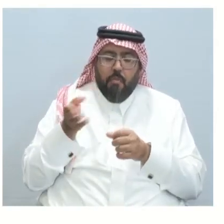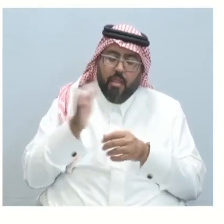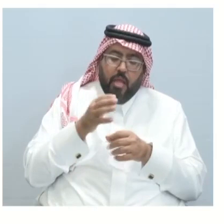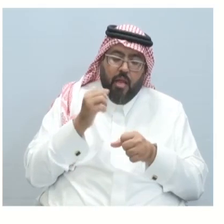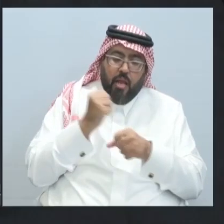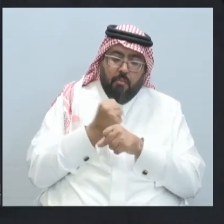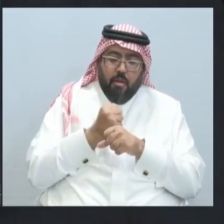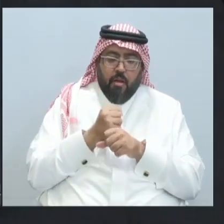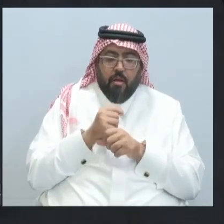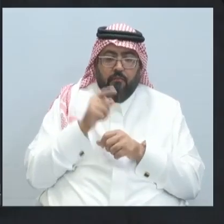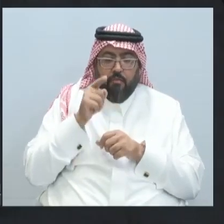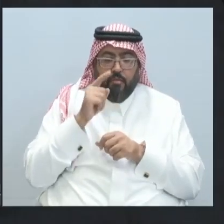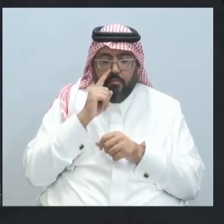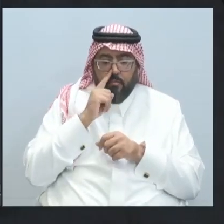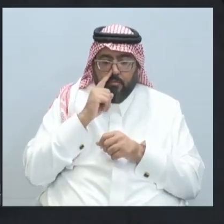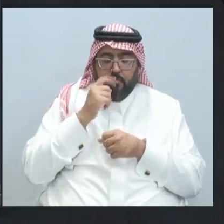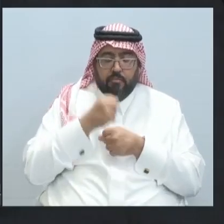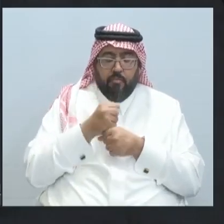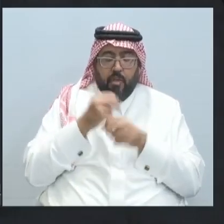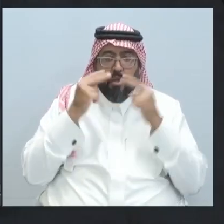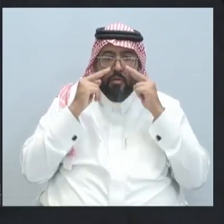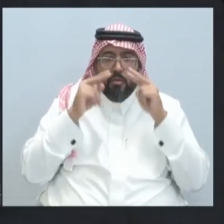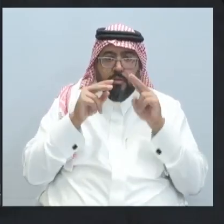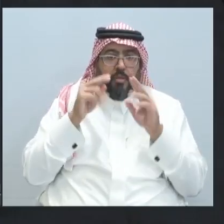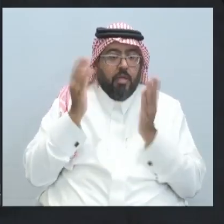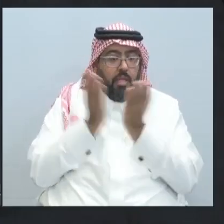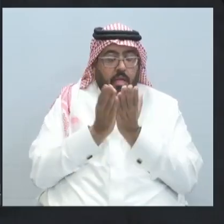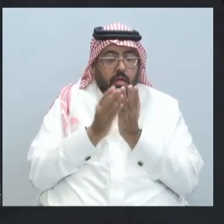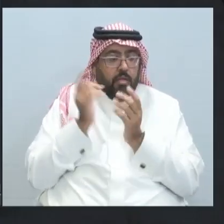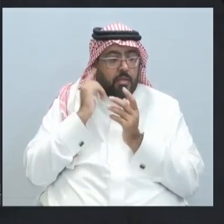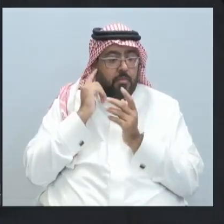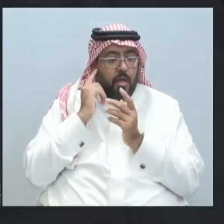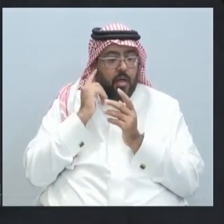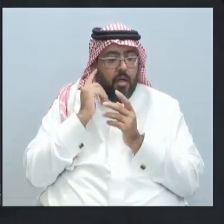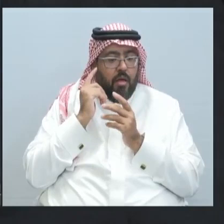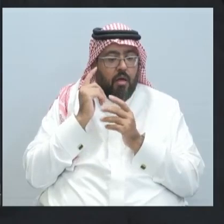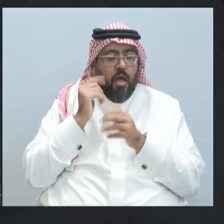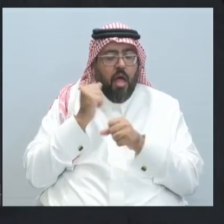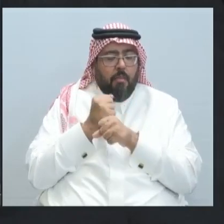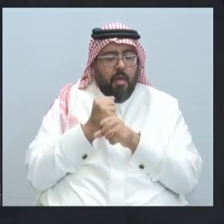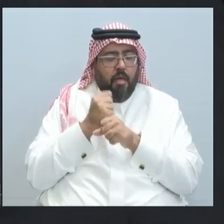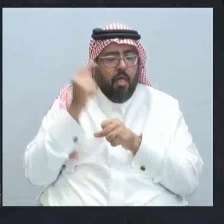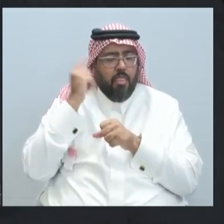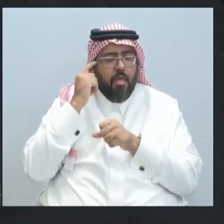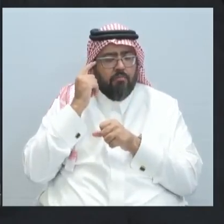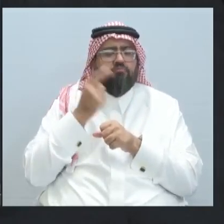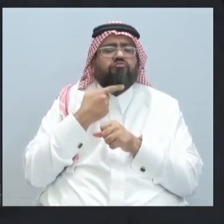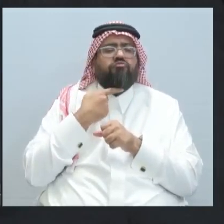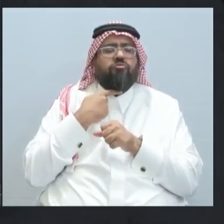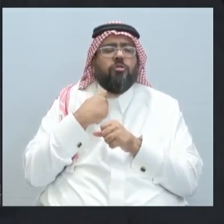فالان وانت جالس وتنظر الى هذا الدرس وتستمع اليه ما هي الاعمال التي جاءت في ذهنك تريد